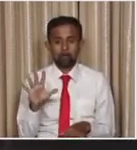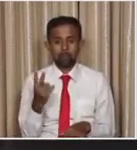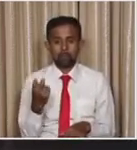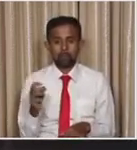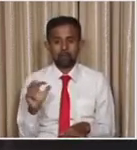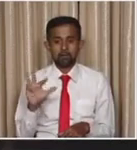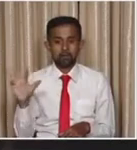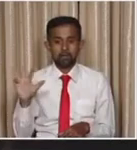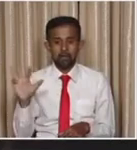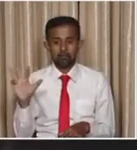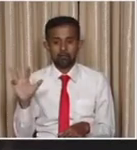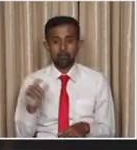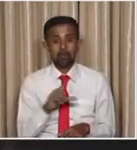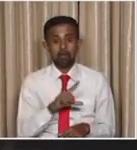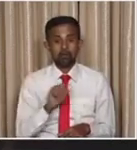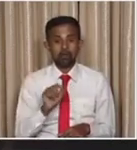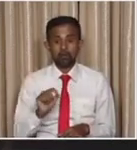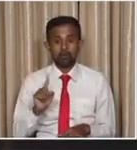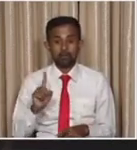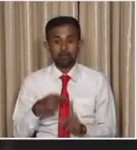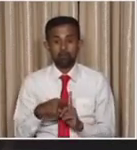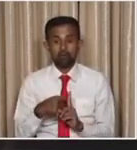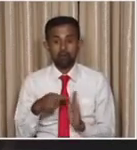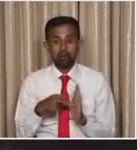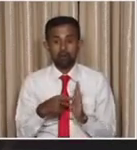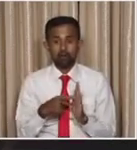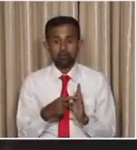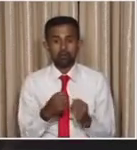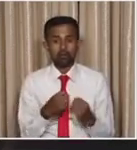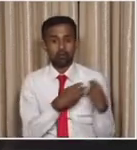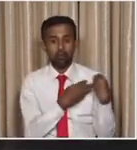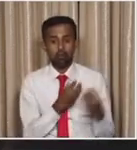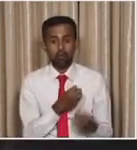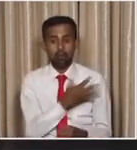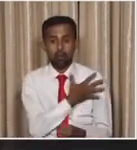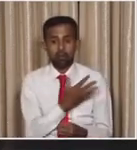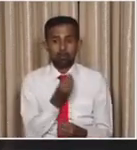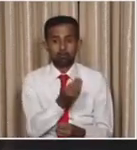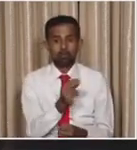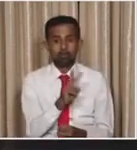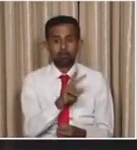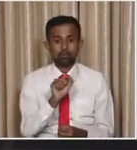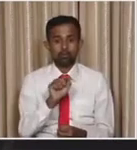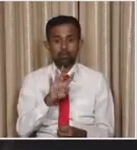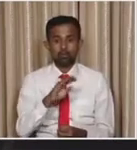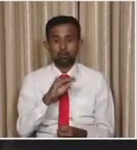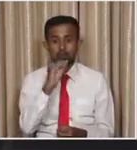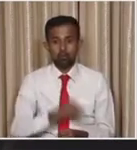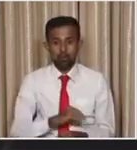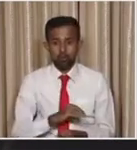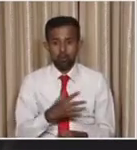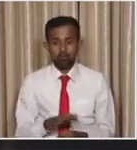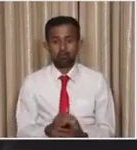2015-2019 අර 7.1 ආර්ථිකය ගෝටට බාර දෙනකොට 2.4%ට වැටුණා. ඒ විතරක්